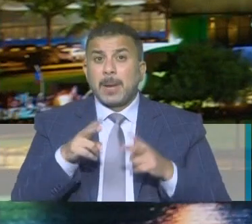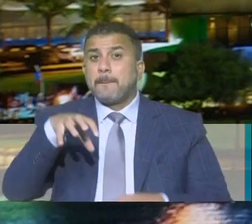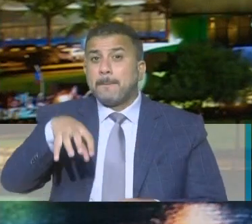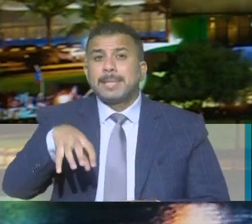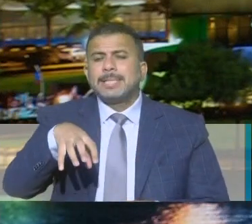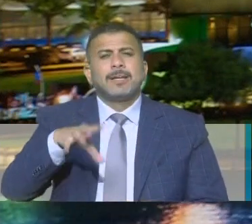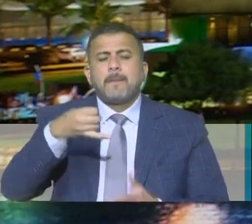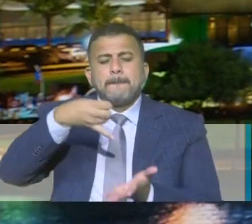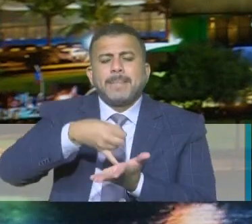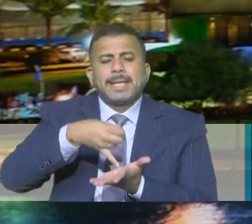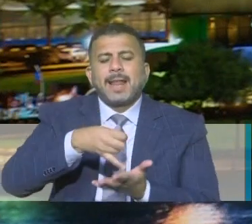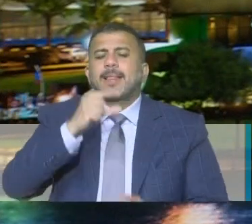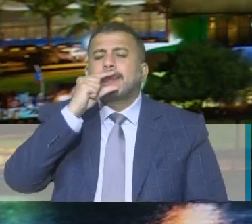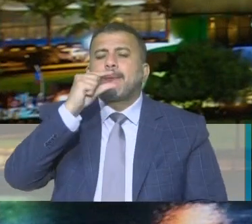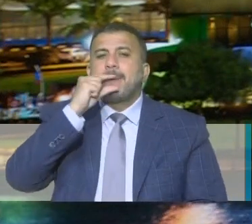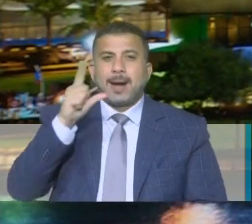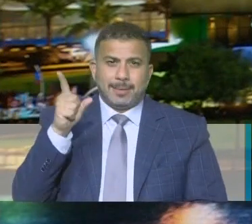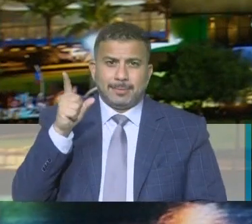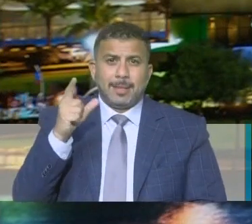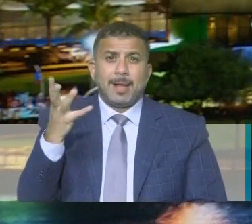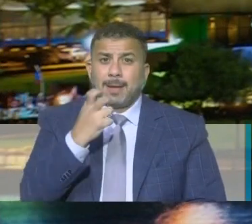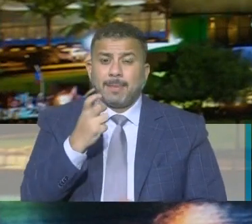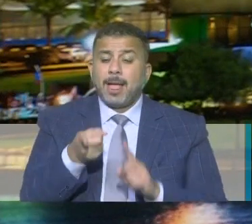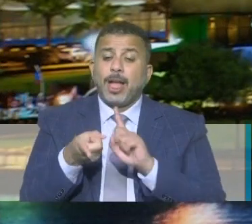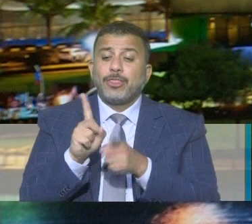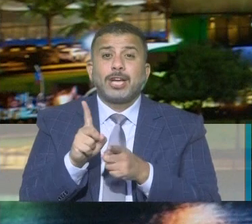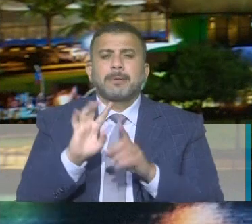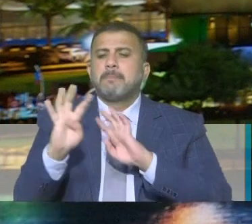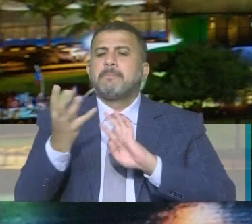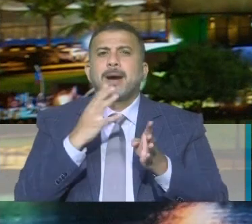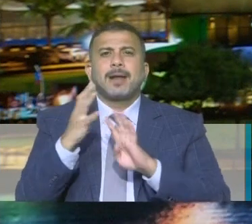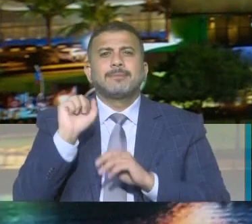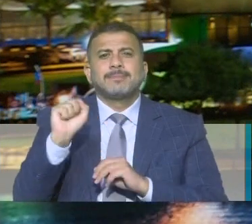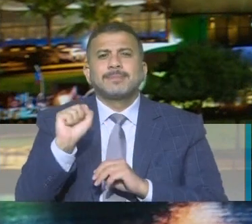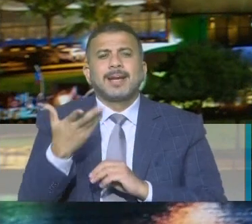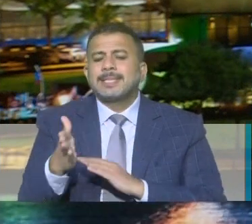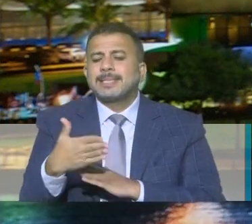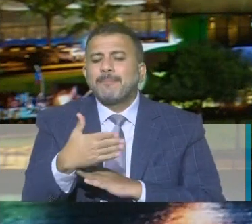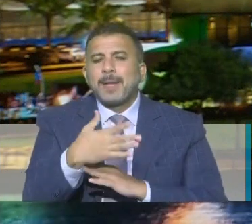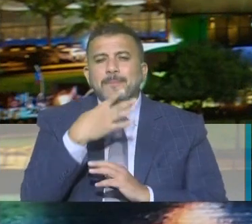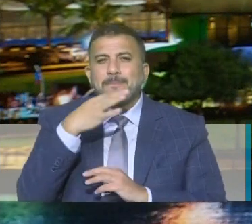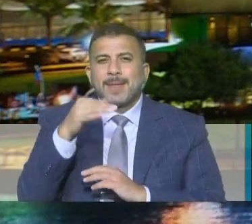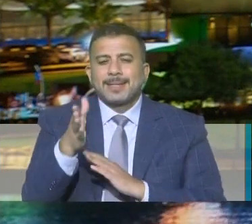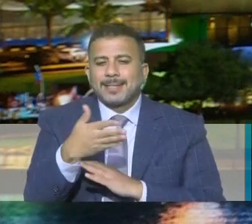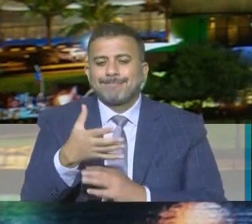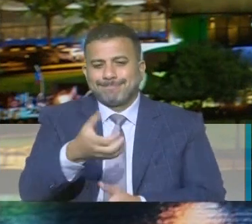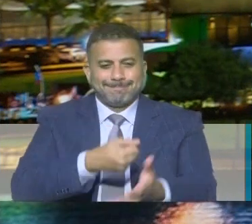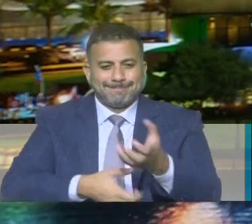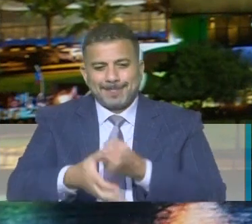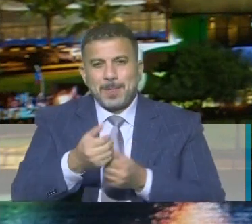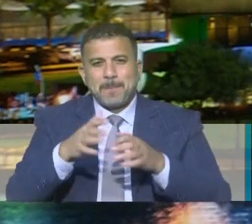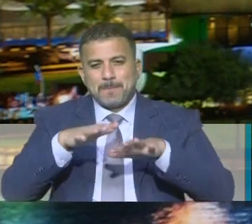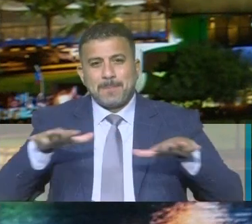تنطلق في مدينه دبل الحصن فعاليات النسخه الحاديه عش من مهرجان دبل الحصن للمالح والصيد البحري الذي